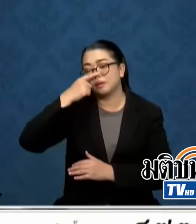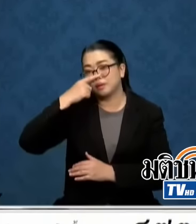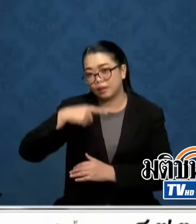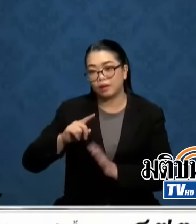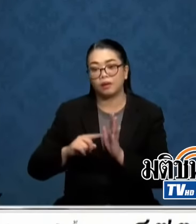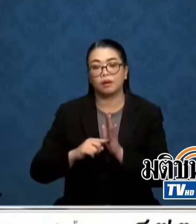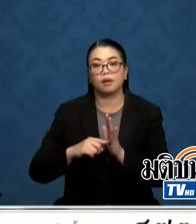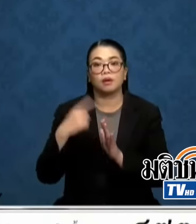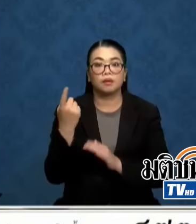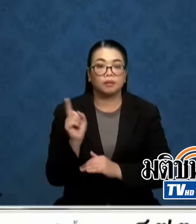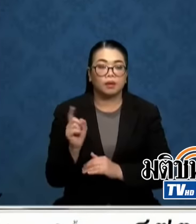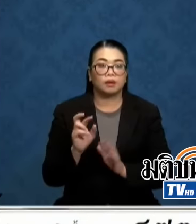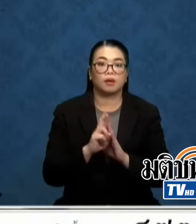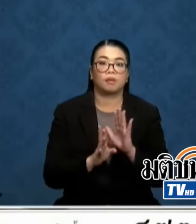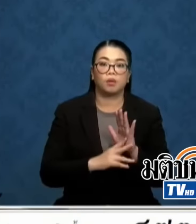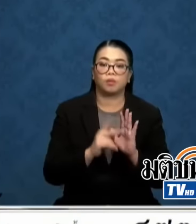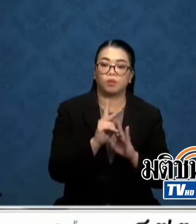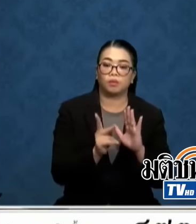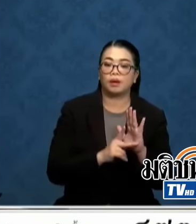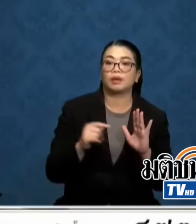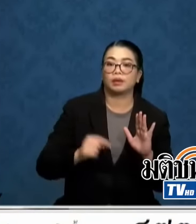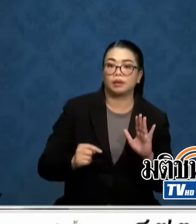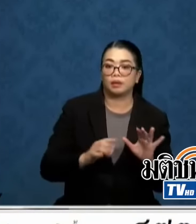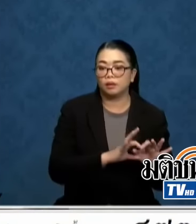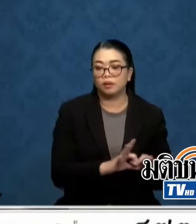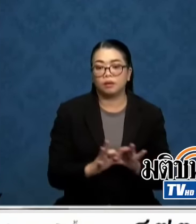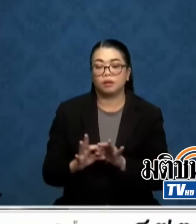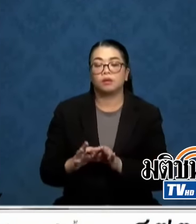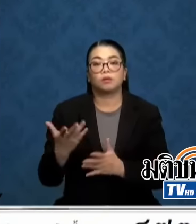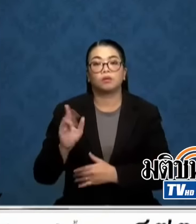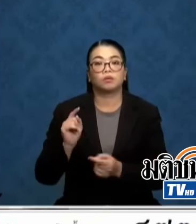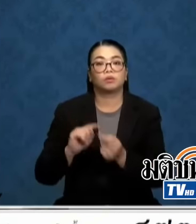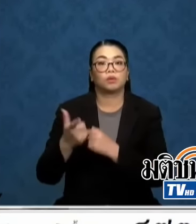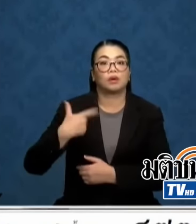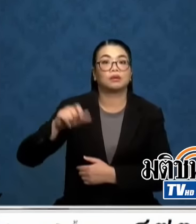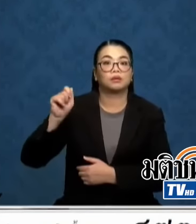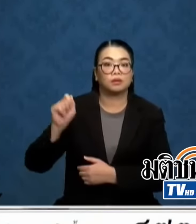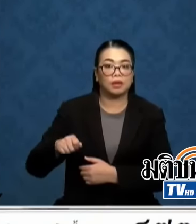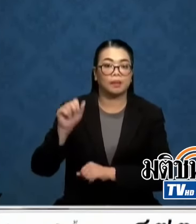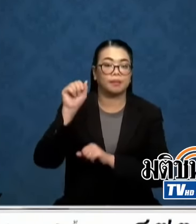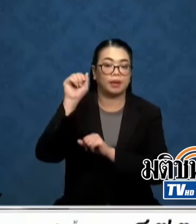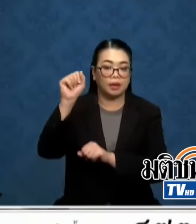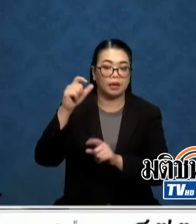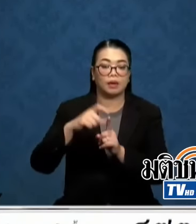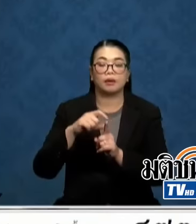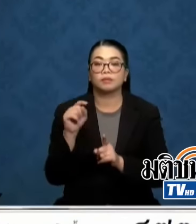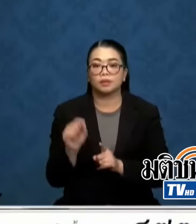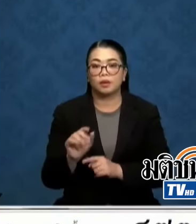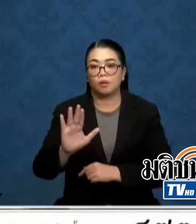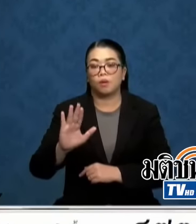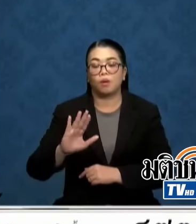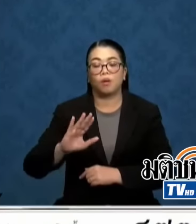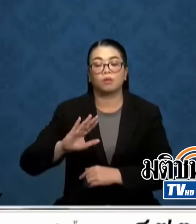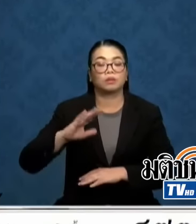แต่เริ่มต้นกล่าวคือระบบกฎหมายของเรานั้นโดยเฉพาะศาลได้ยอมรับประกาศหรือคำสั่งของคคณะ